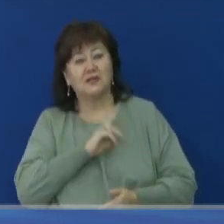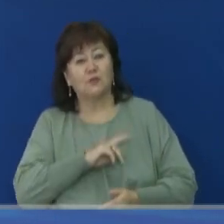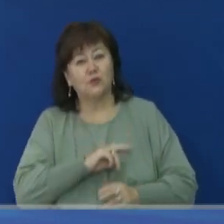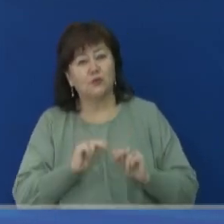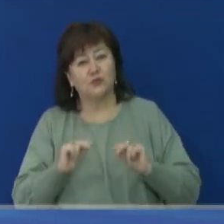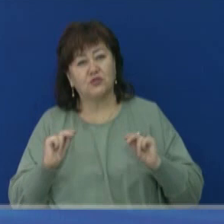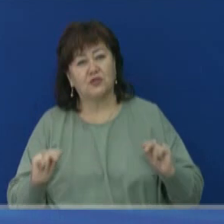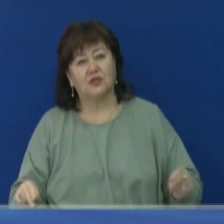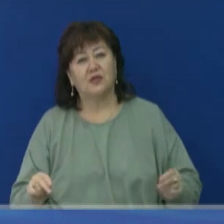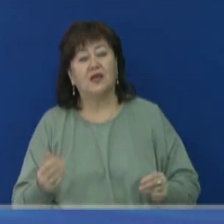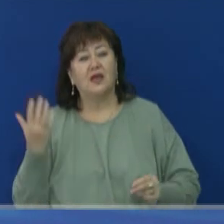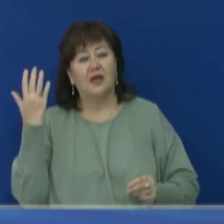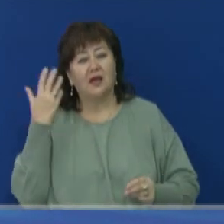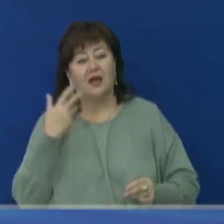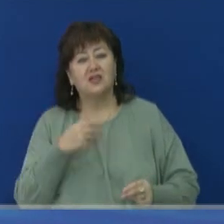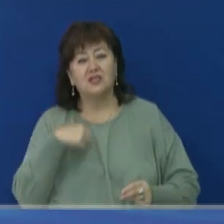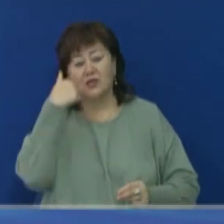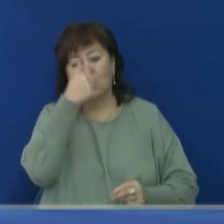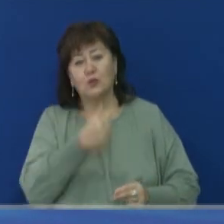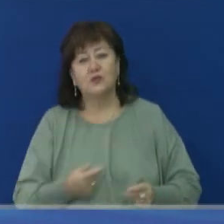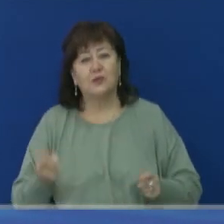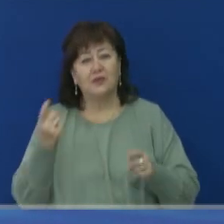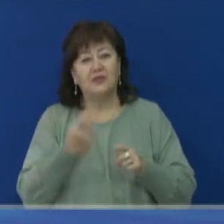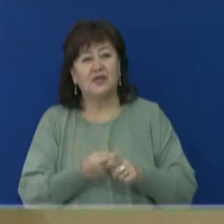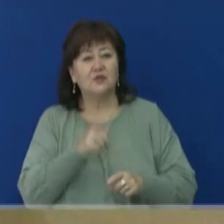Ал олардың қатарын жыл сайын жас мамандар толықтыруда.